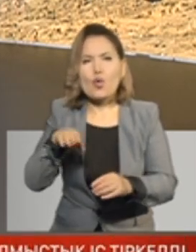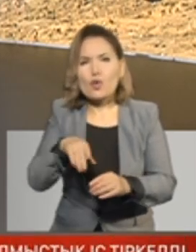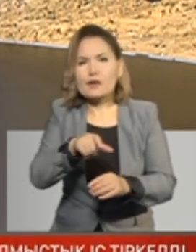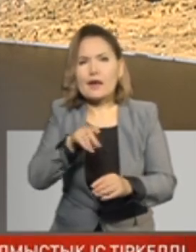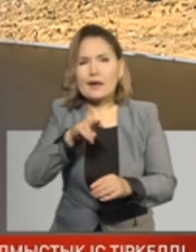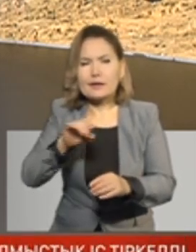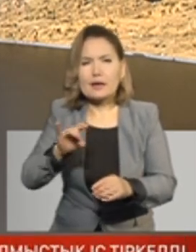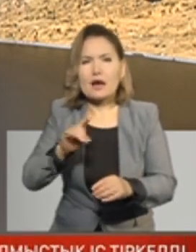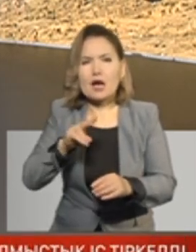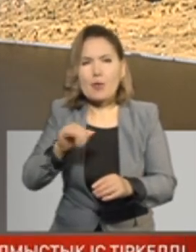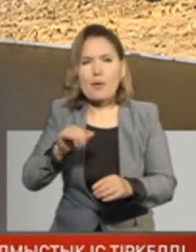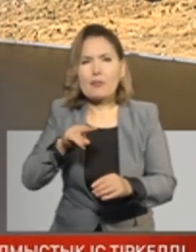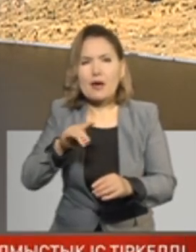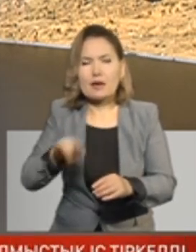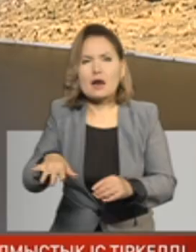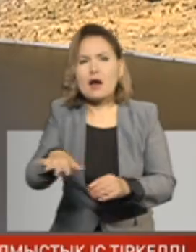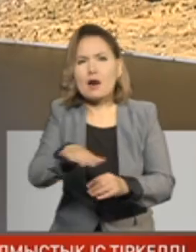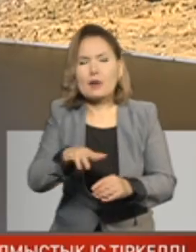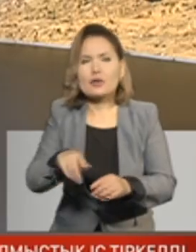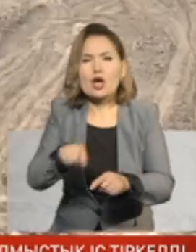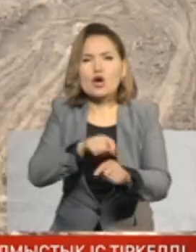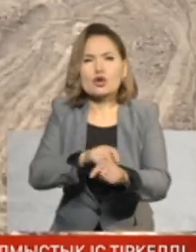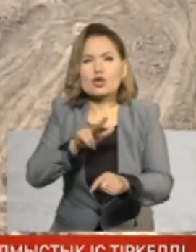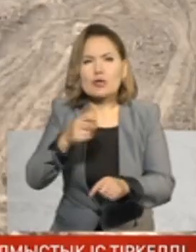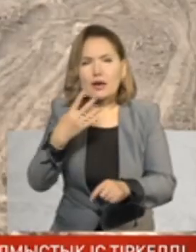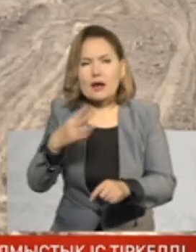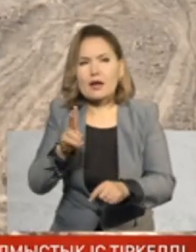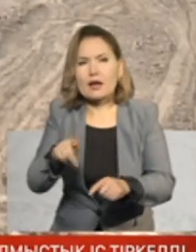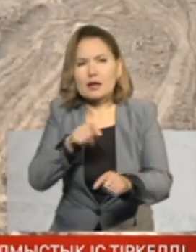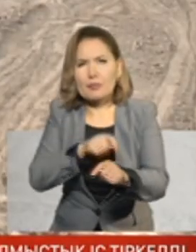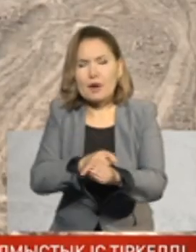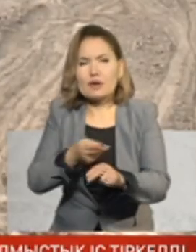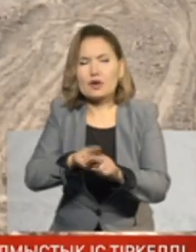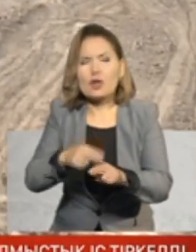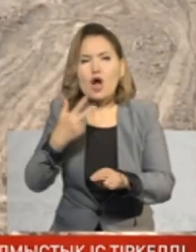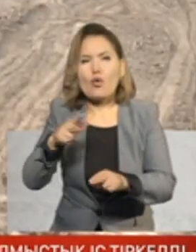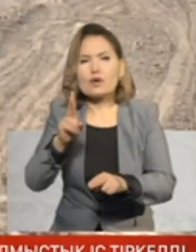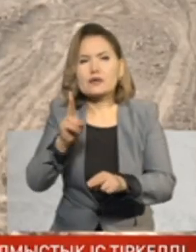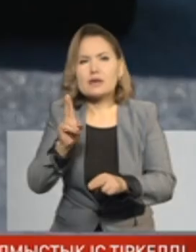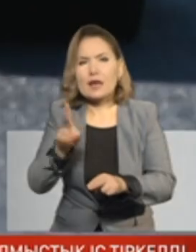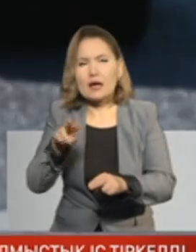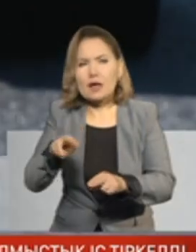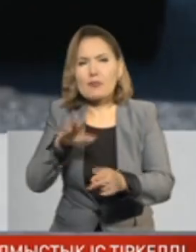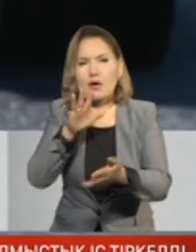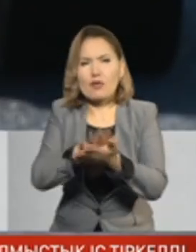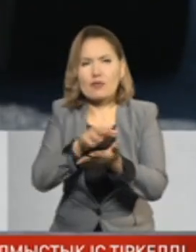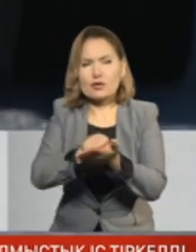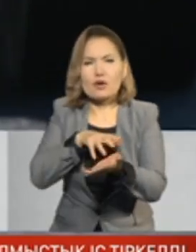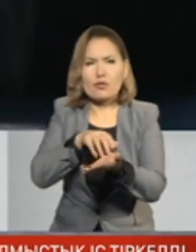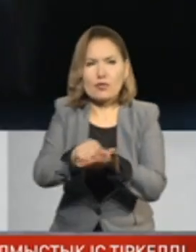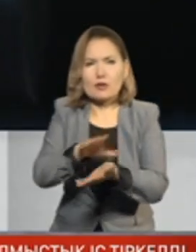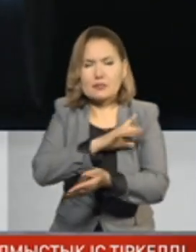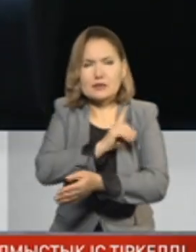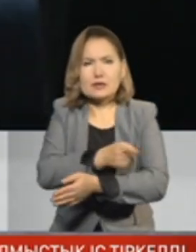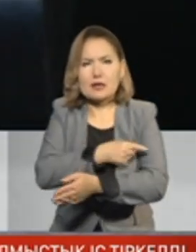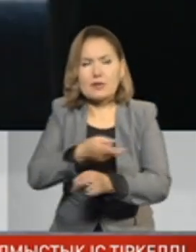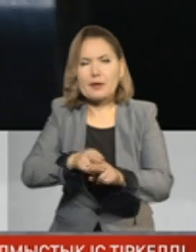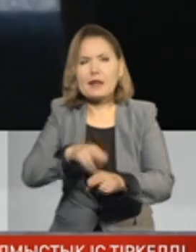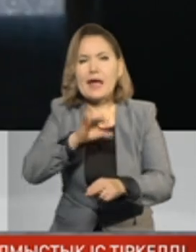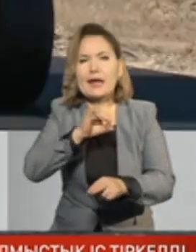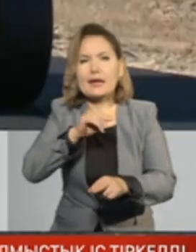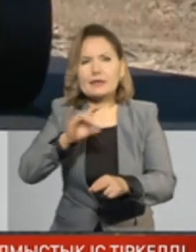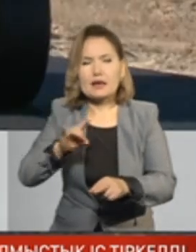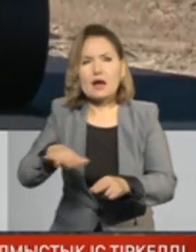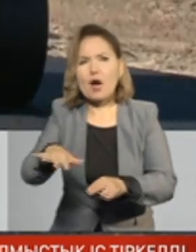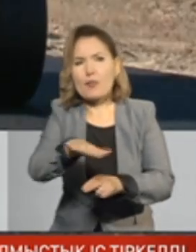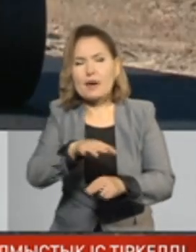Миялы бағытындағы ұзындығы 340 шақырымнан астам жолдың 30 шақырымын жарамсыз етіп тастаған болатын. Сондай-ақ Индер